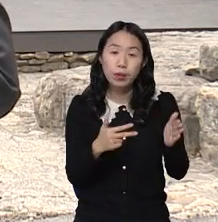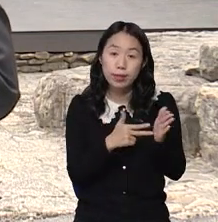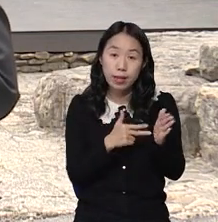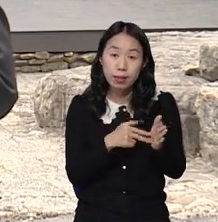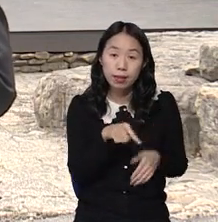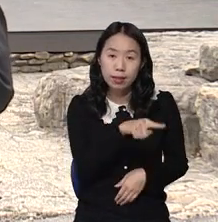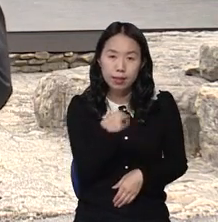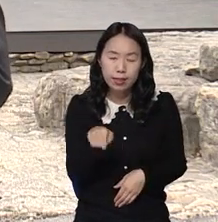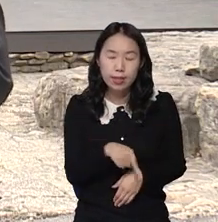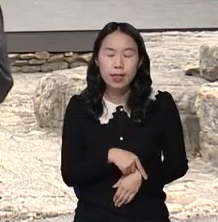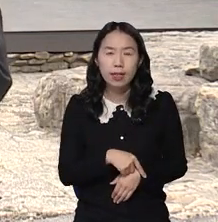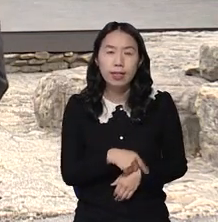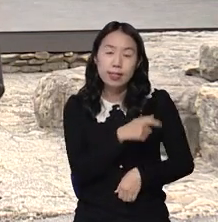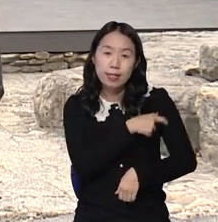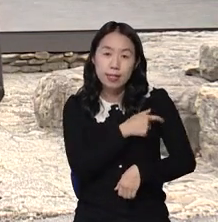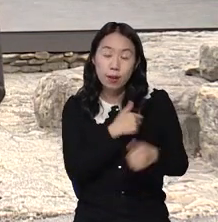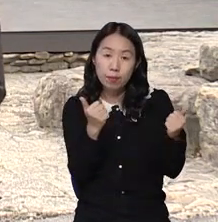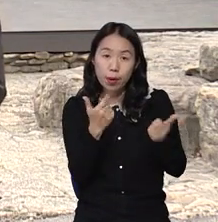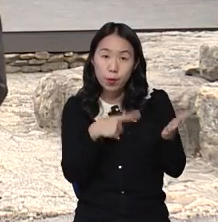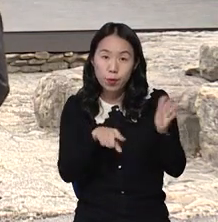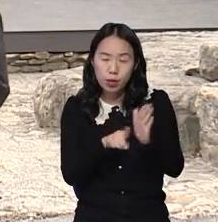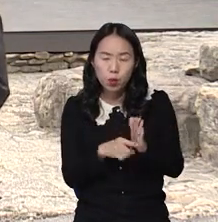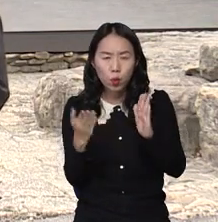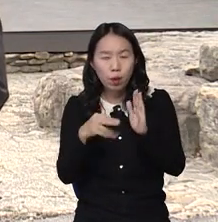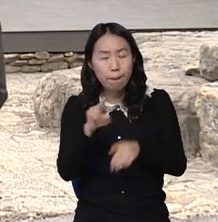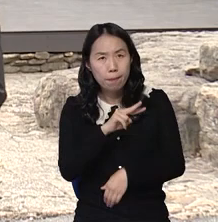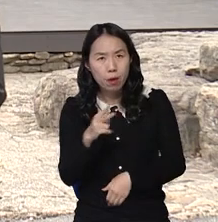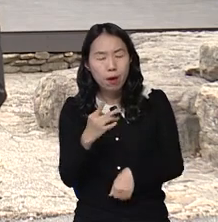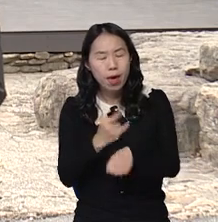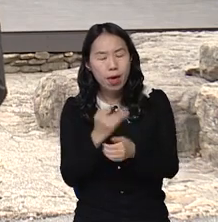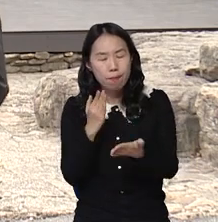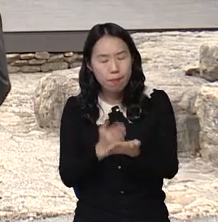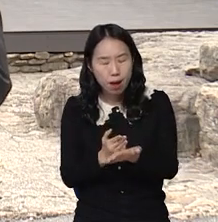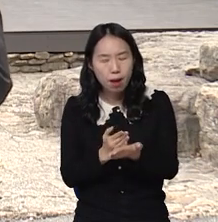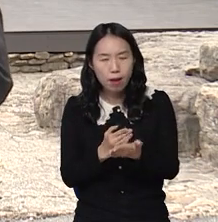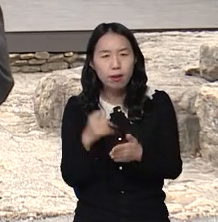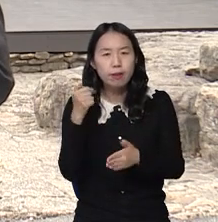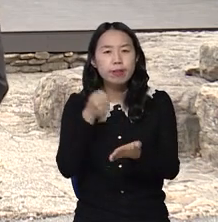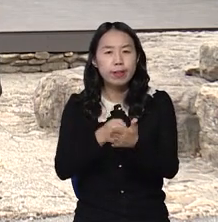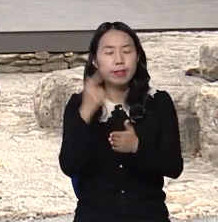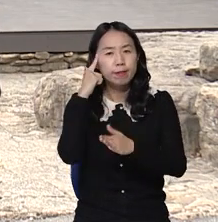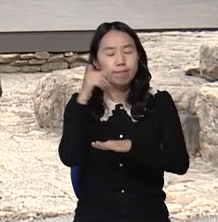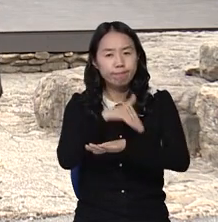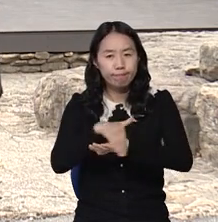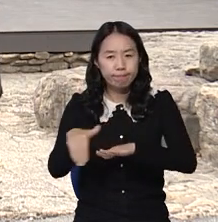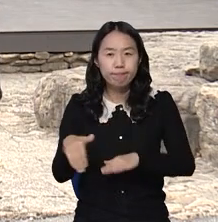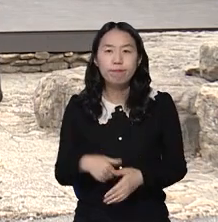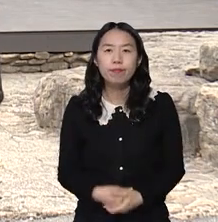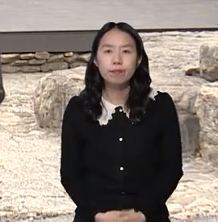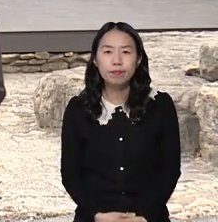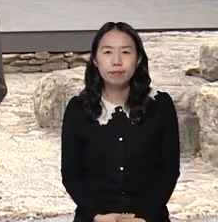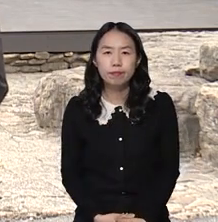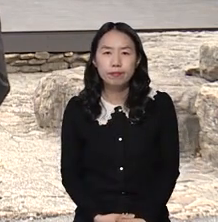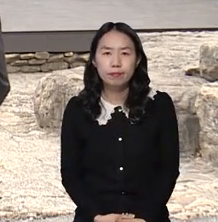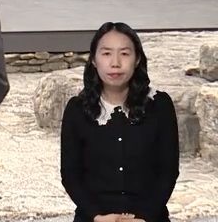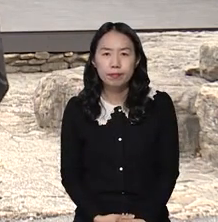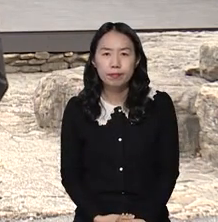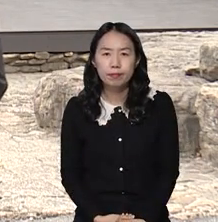10일 이사회 투표를 통해 공립화 전환 여부를 최종 결정할 계획입니다. KBC